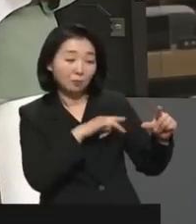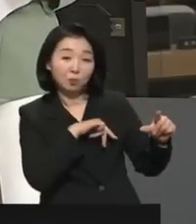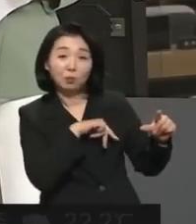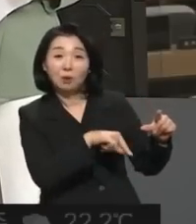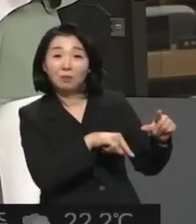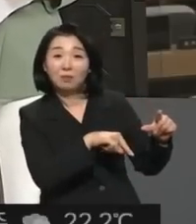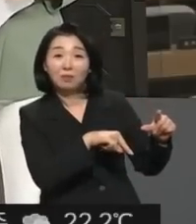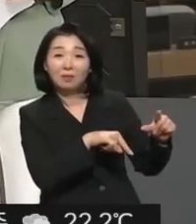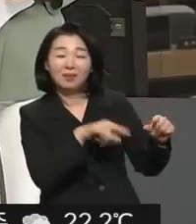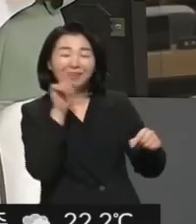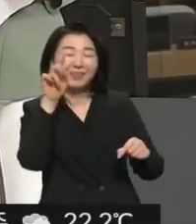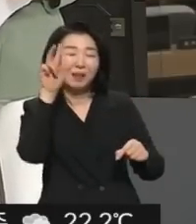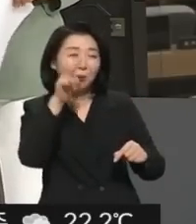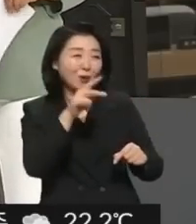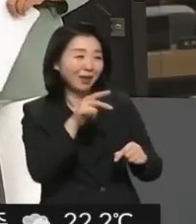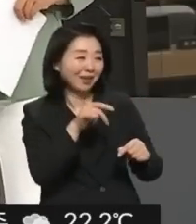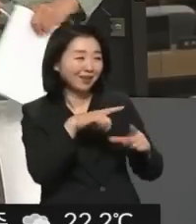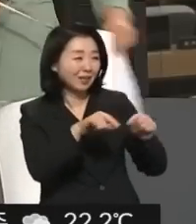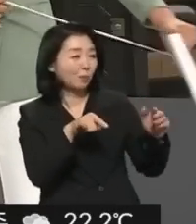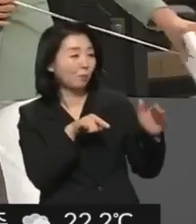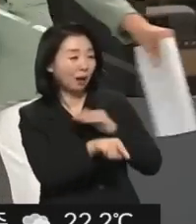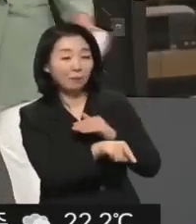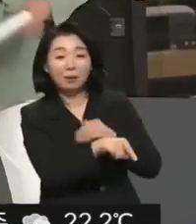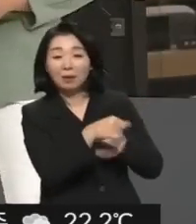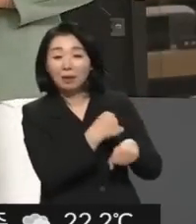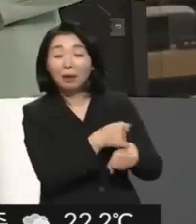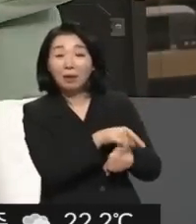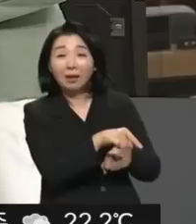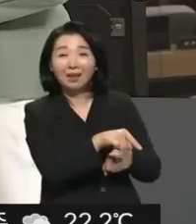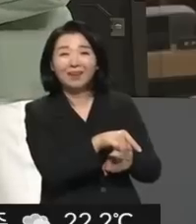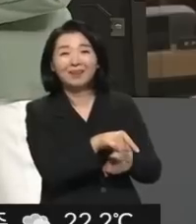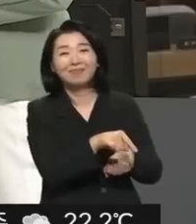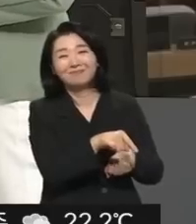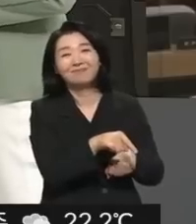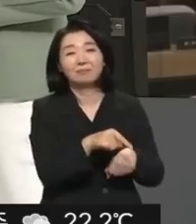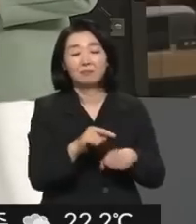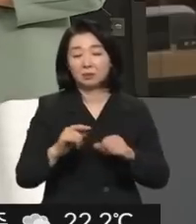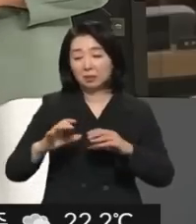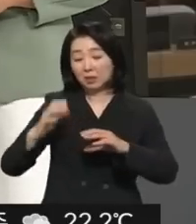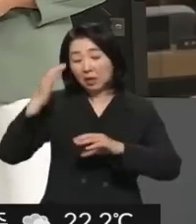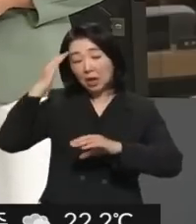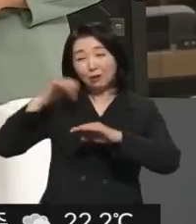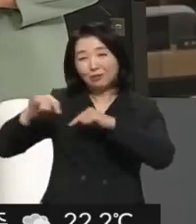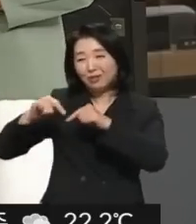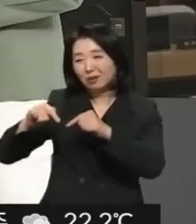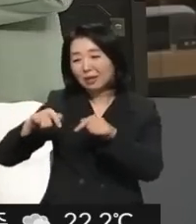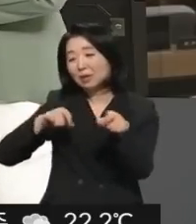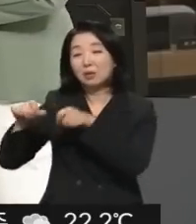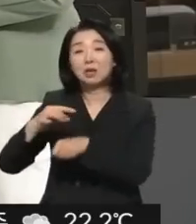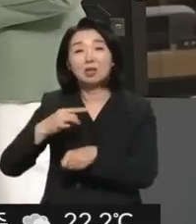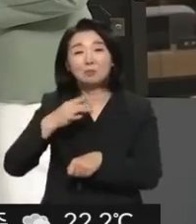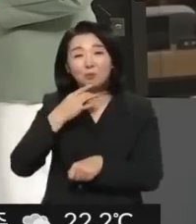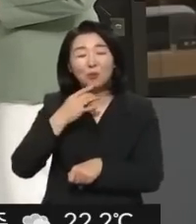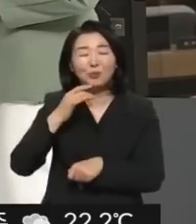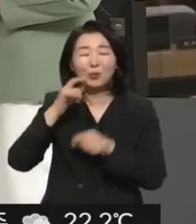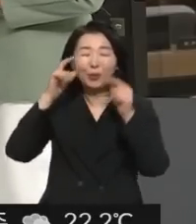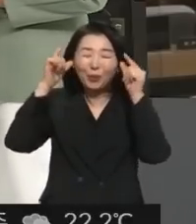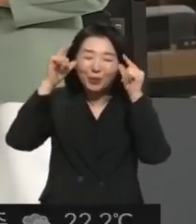모레 후쿠시마를 직접 방문하는 것에 대해서 국내 정치의 연장선일 뿐이다. 그리고 광우병